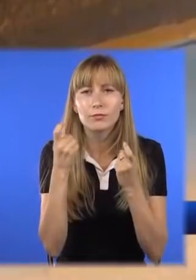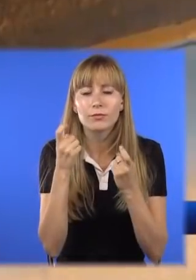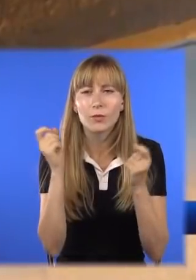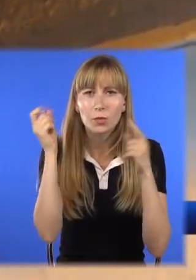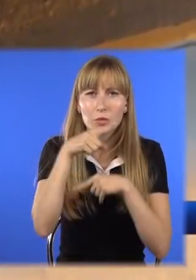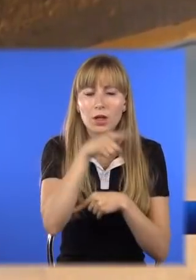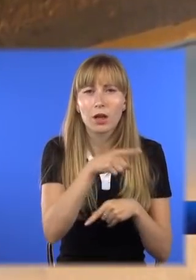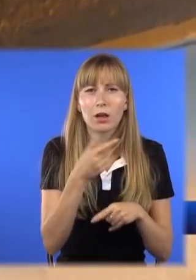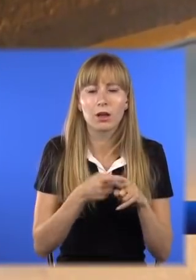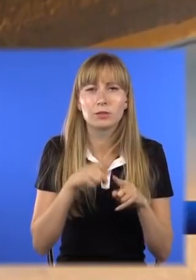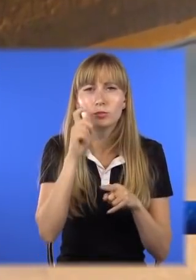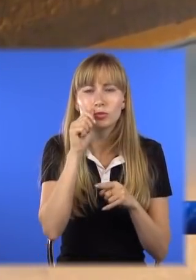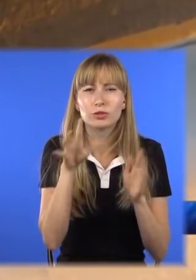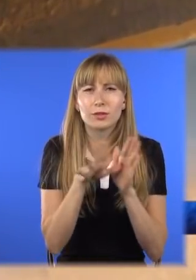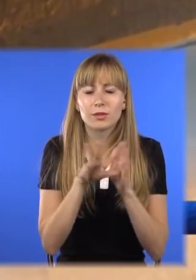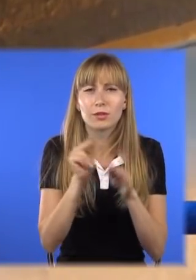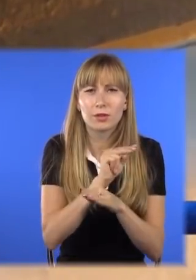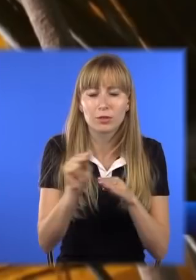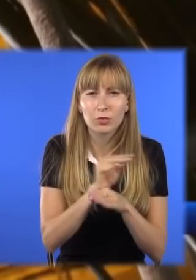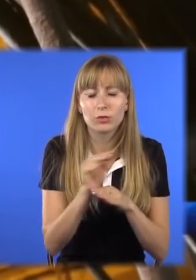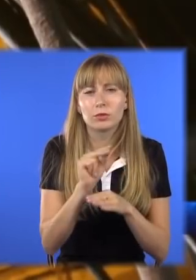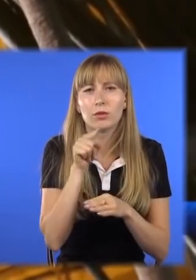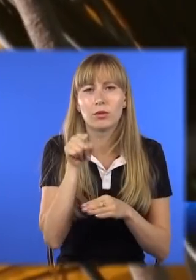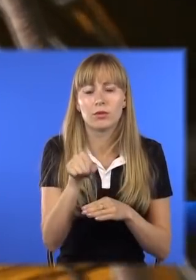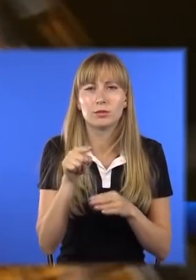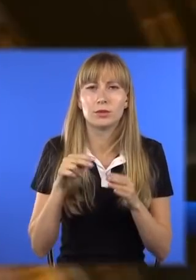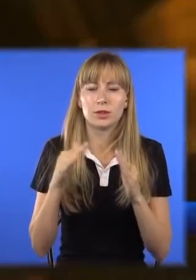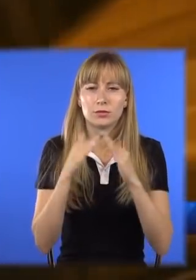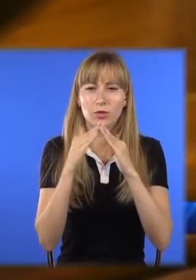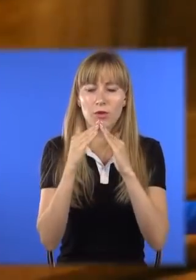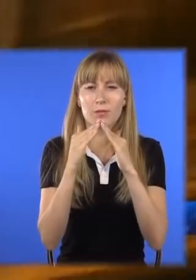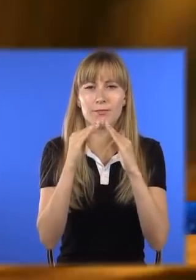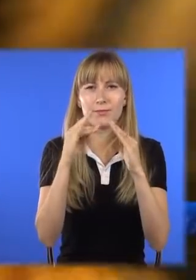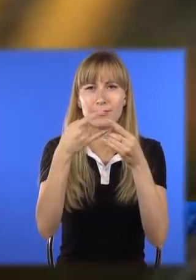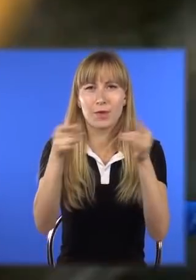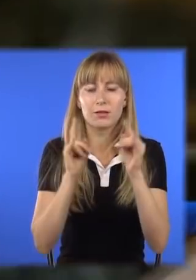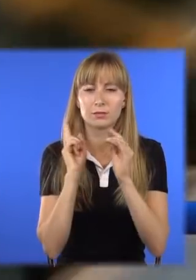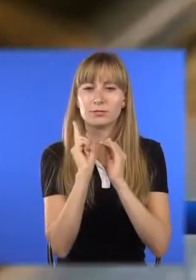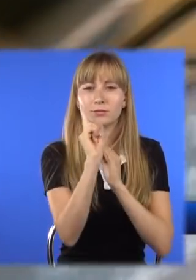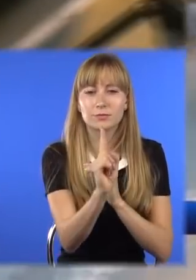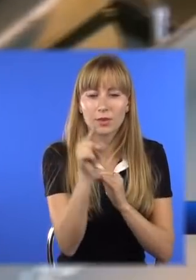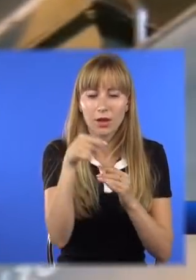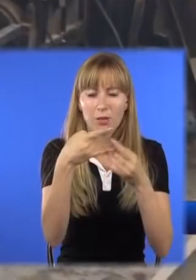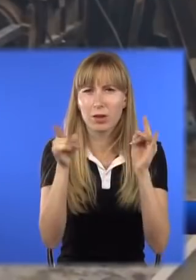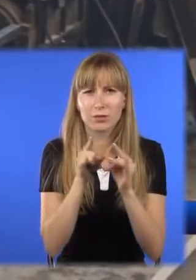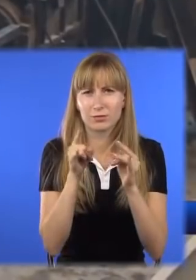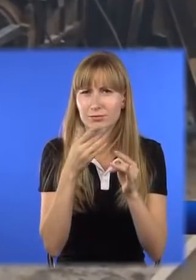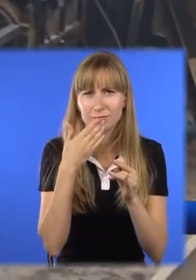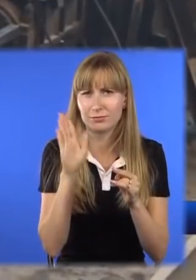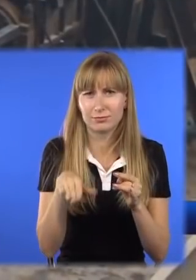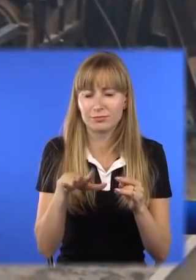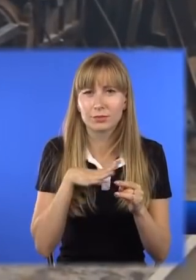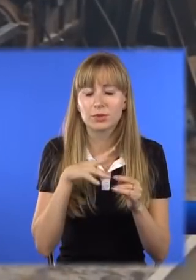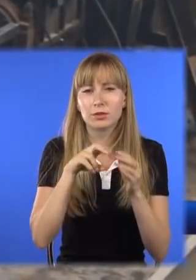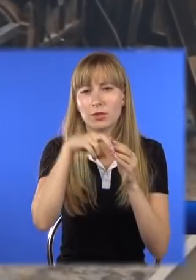вийшов з приміщення на ґанок, який був у аварійному стані. 53-річний чоловік впав з 4-метрової висоти.